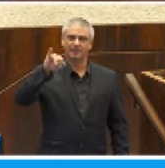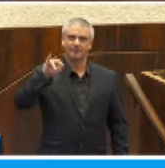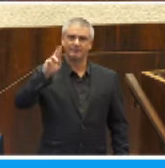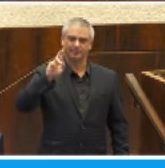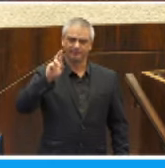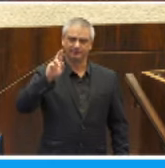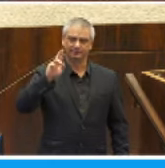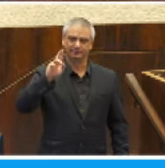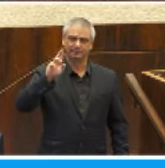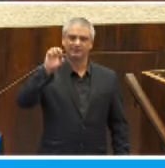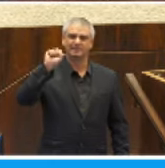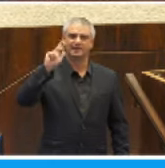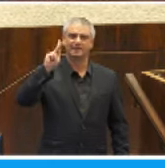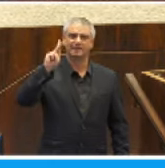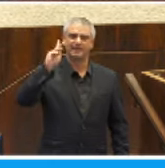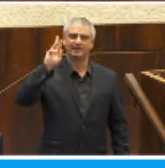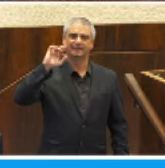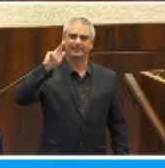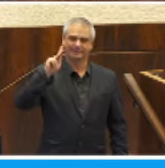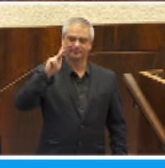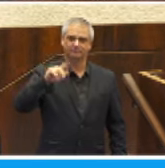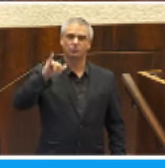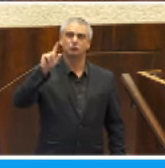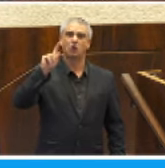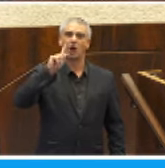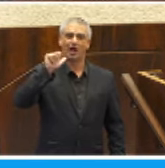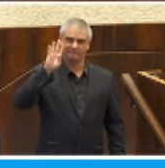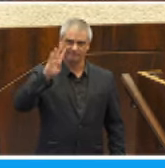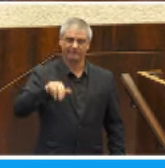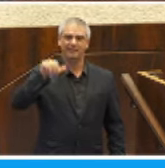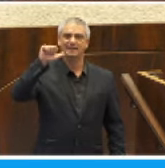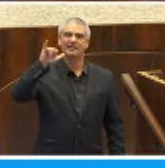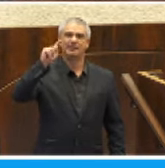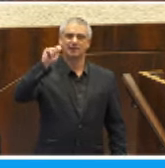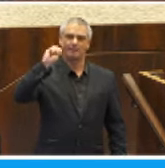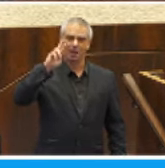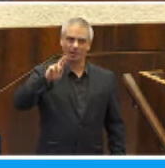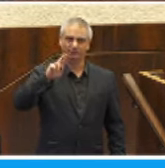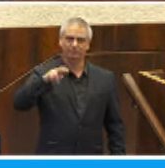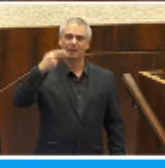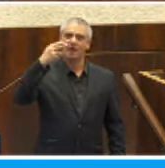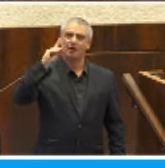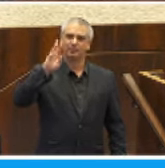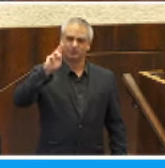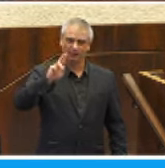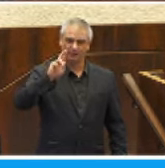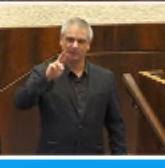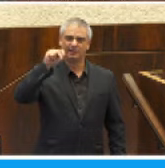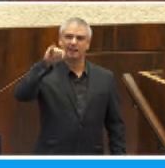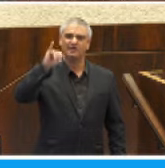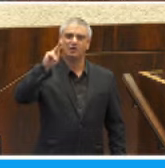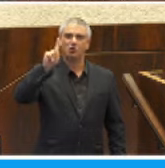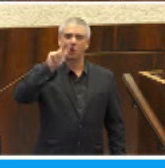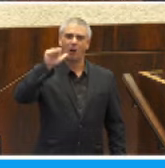סדריק, יואב, איתמר, הדר, ניקולס,